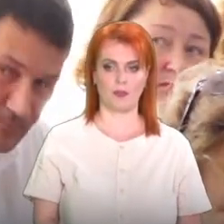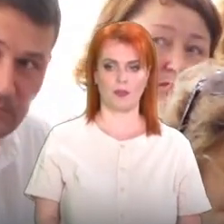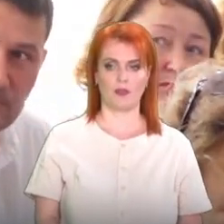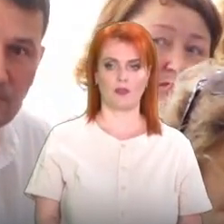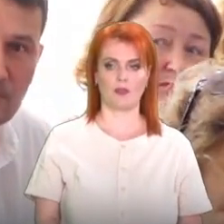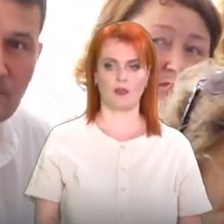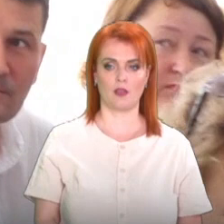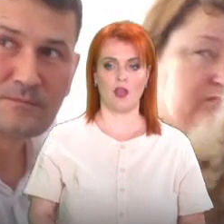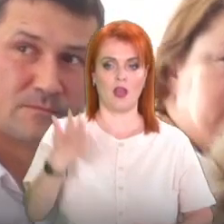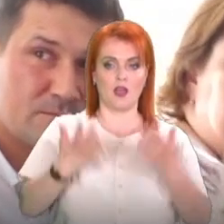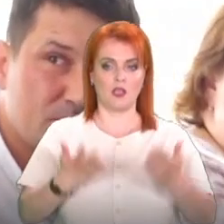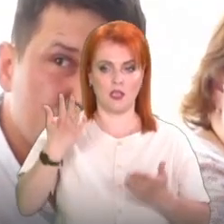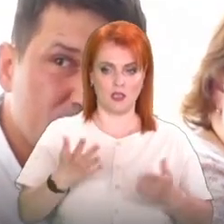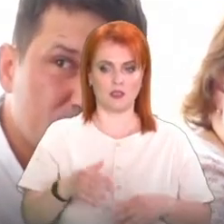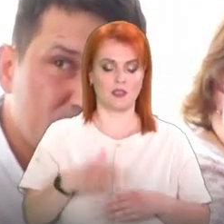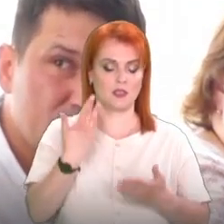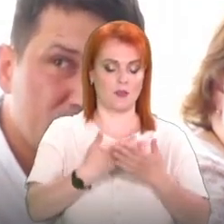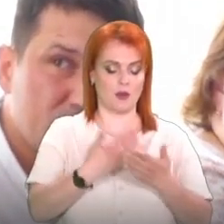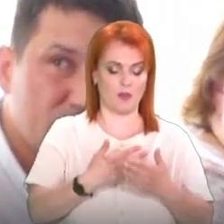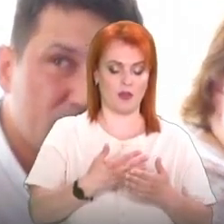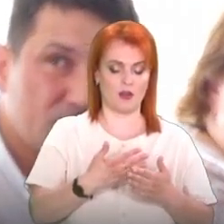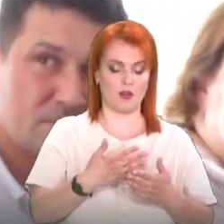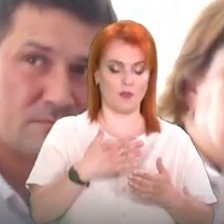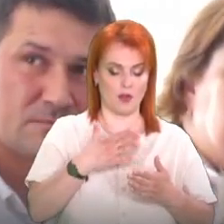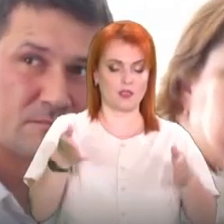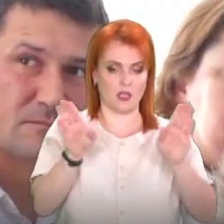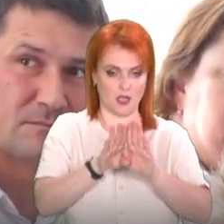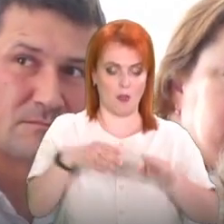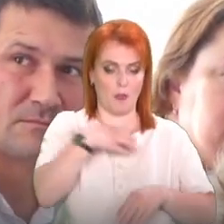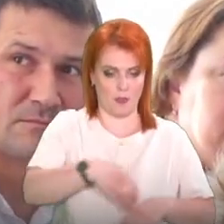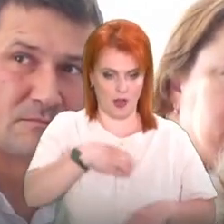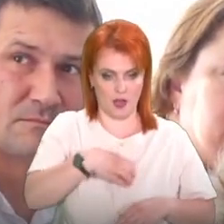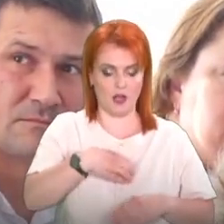ați mai și școală, nu ați mai și grădirițe ca să duc acolo